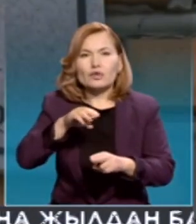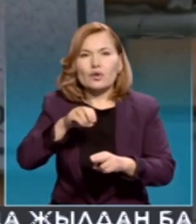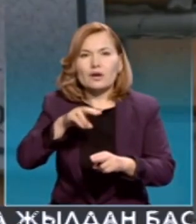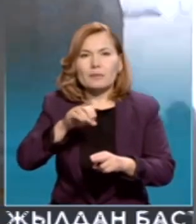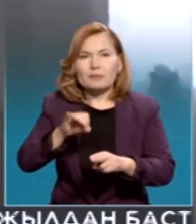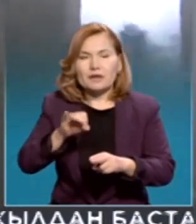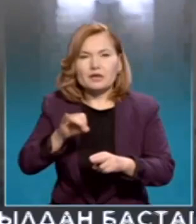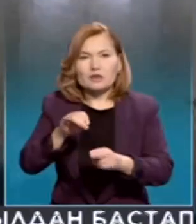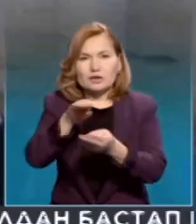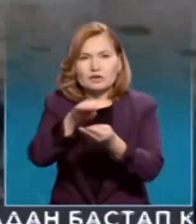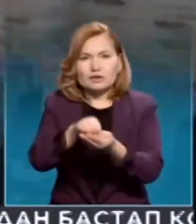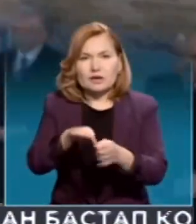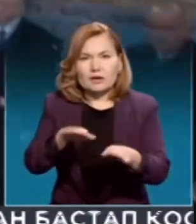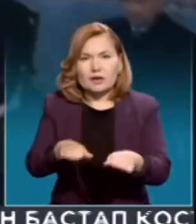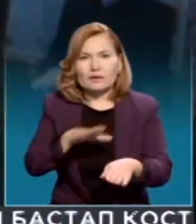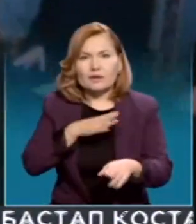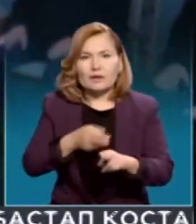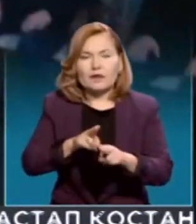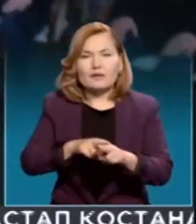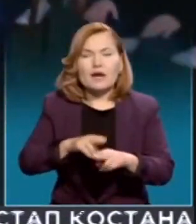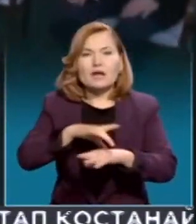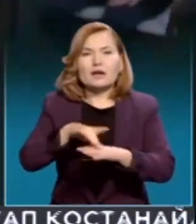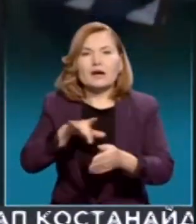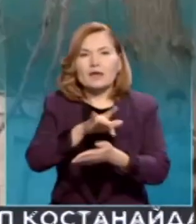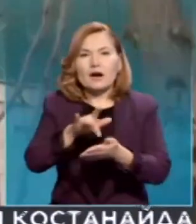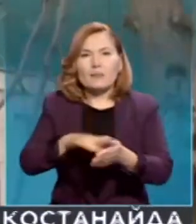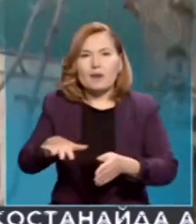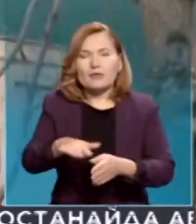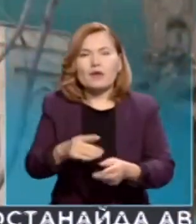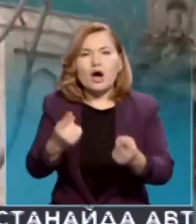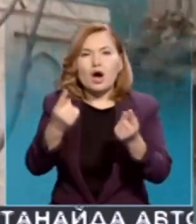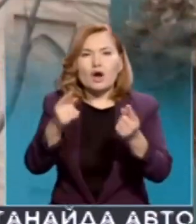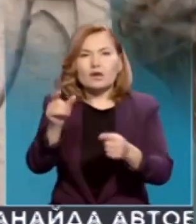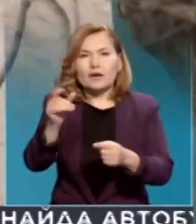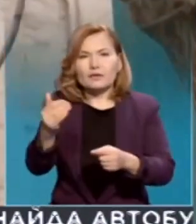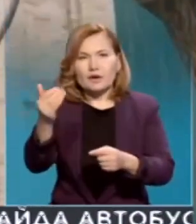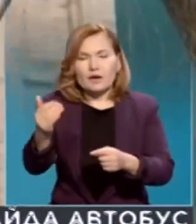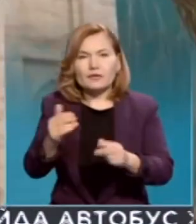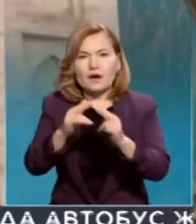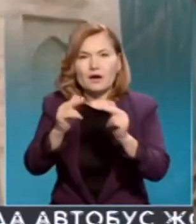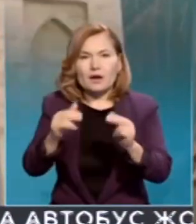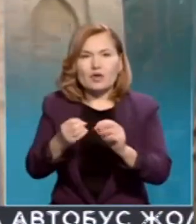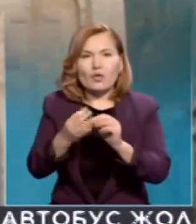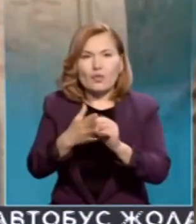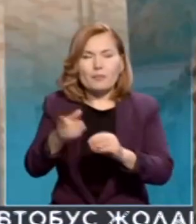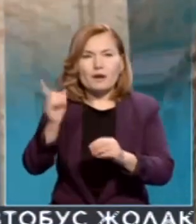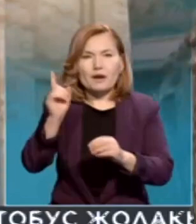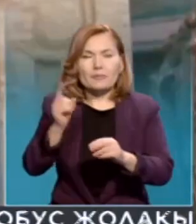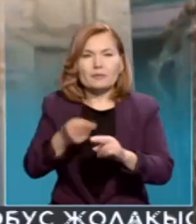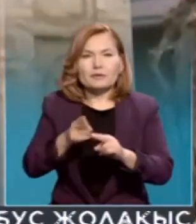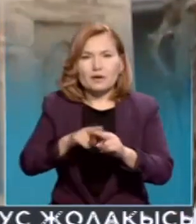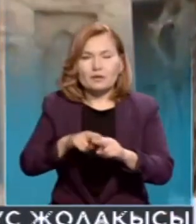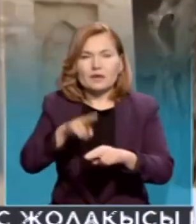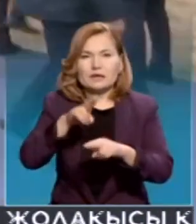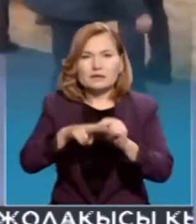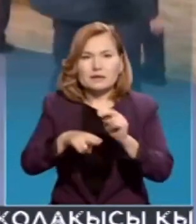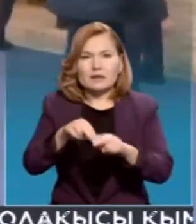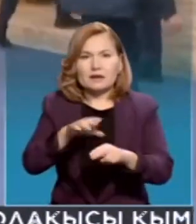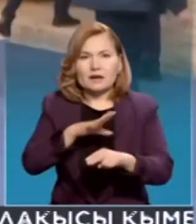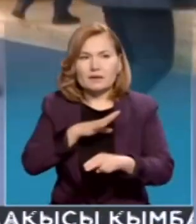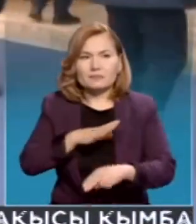жерленген. Айта кетейік, Ташкент шаһарының аумағында орналасқан ұлы тұлғаның кесенесі 15-ші ғасырдың бірінші жартысында